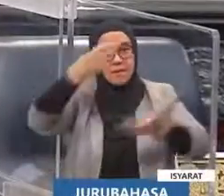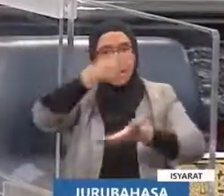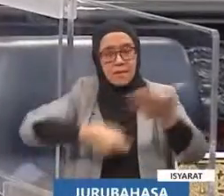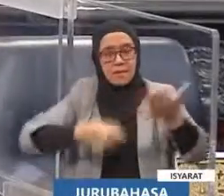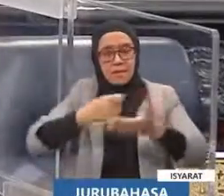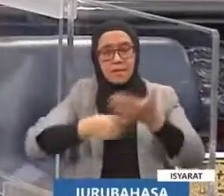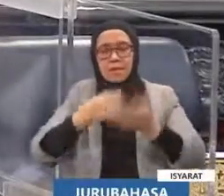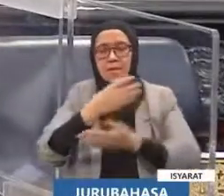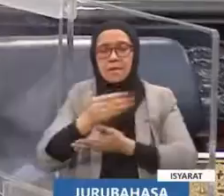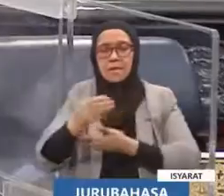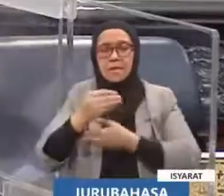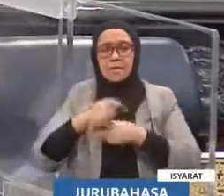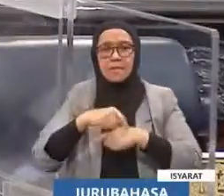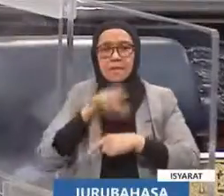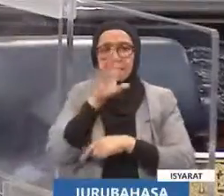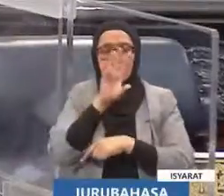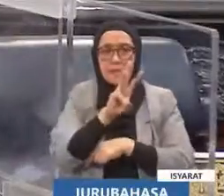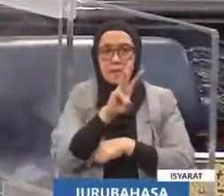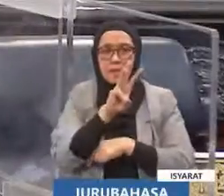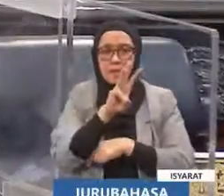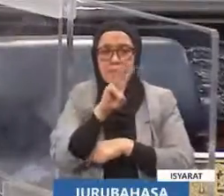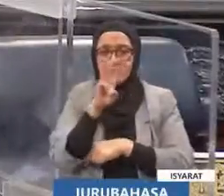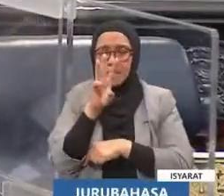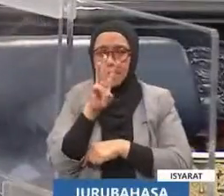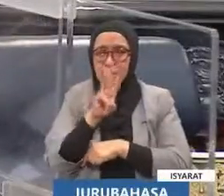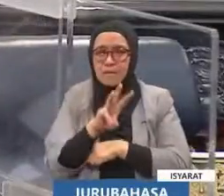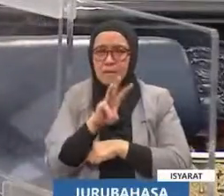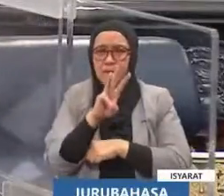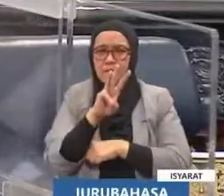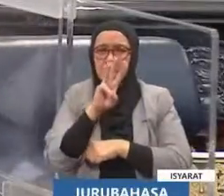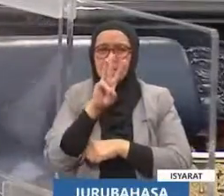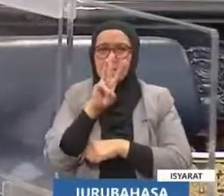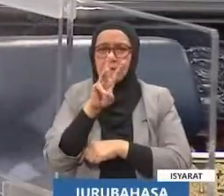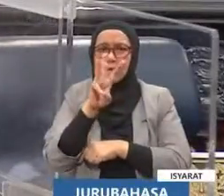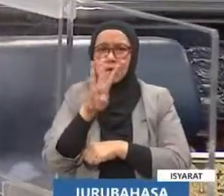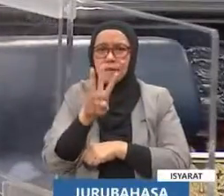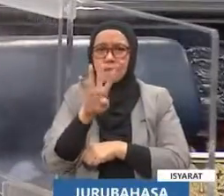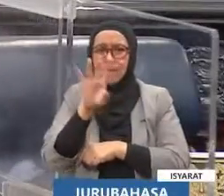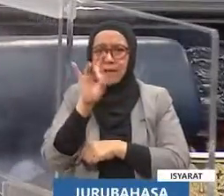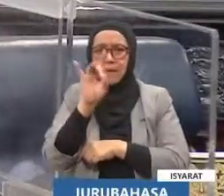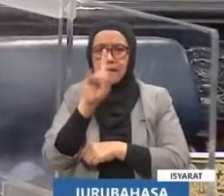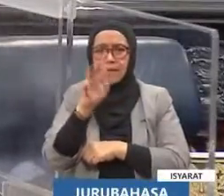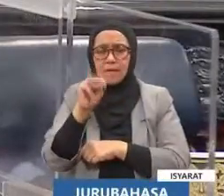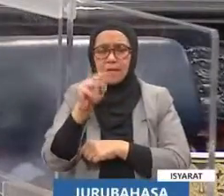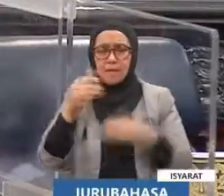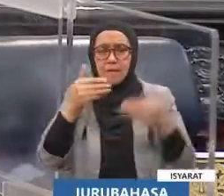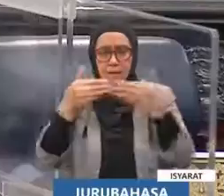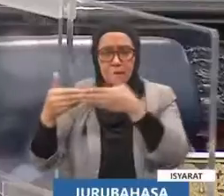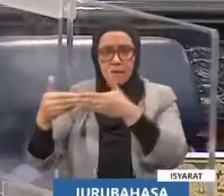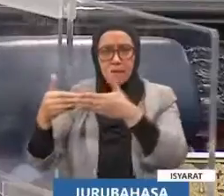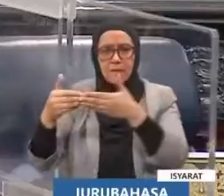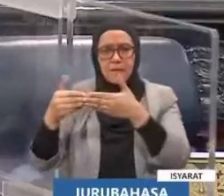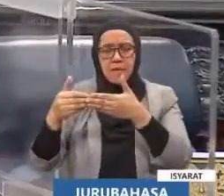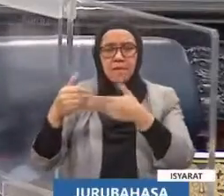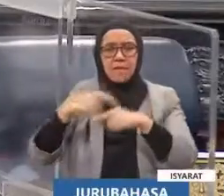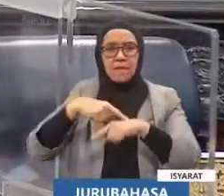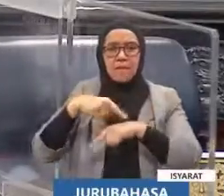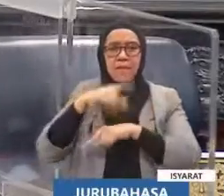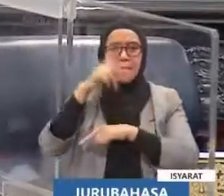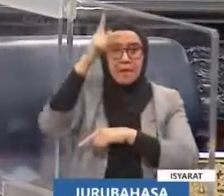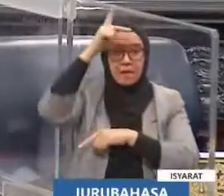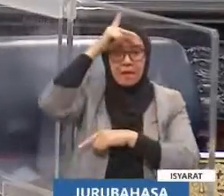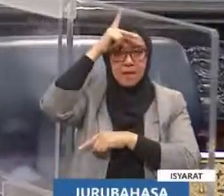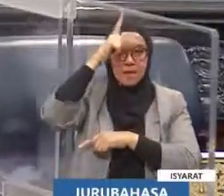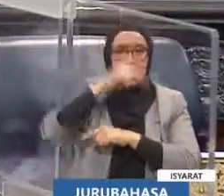306.8 km yang menghubungkan dua negeri, iaitu daripada Kuala Krai Kelantan ke Leburaya